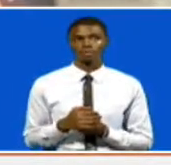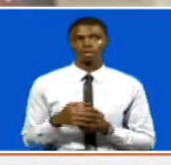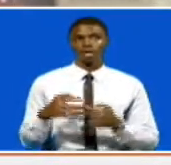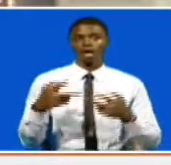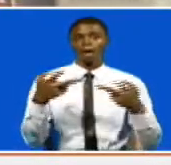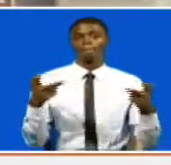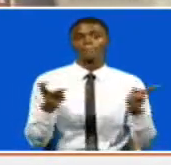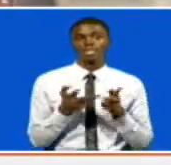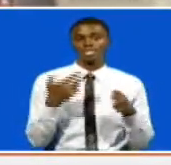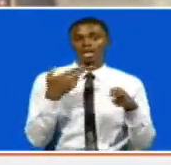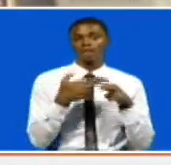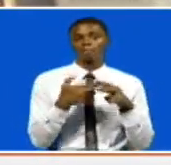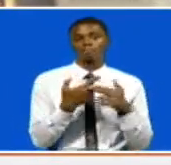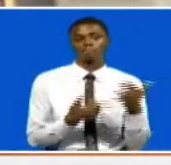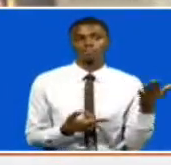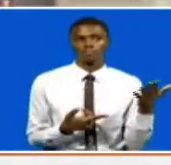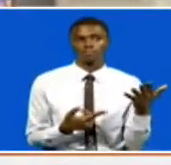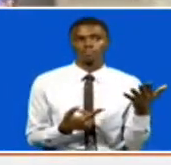inaitwa